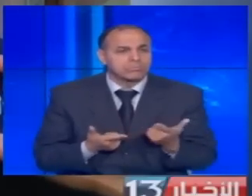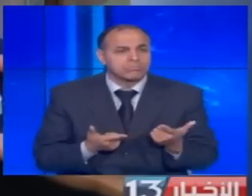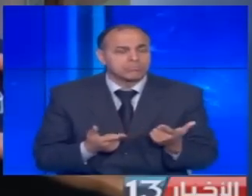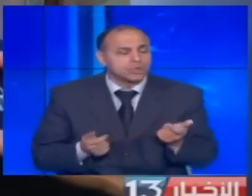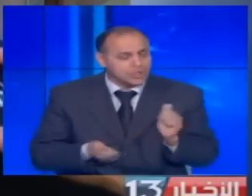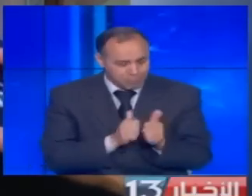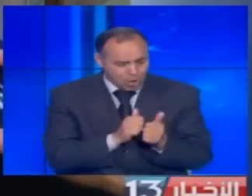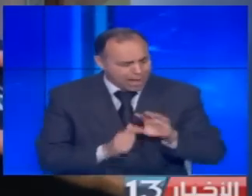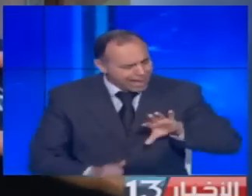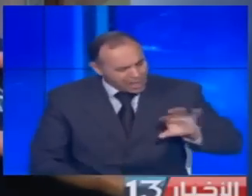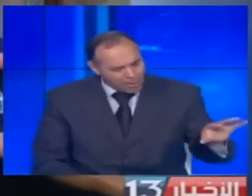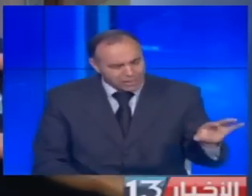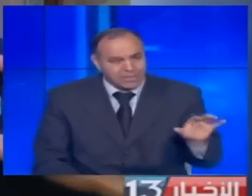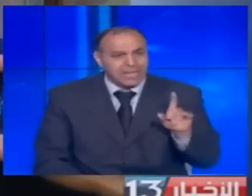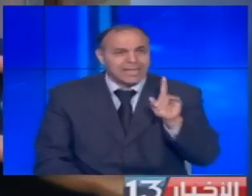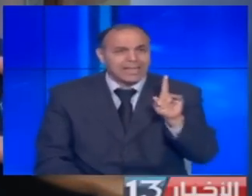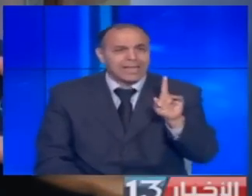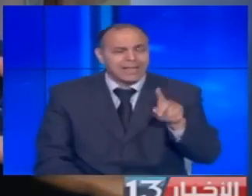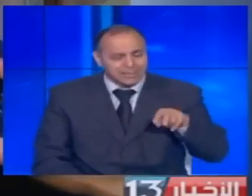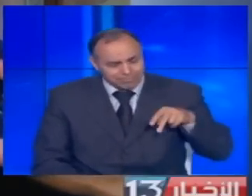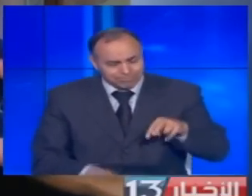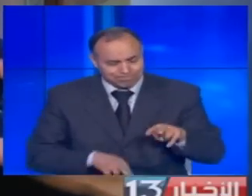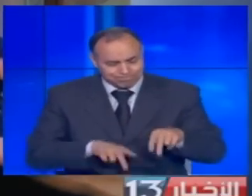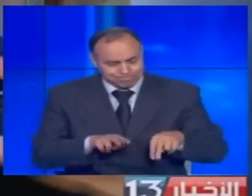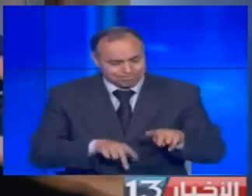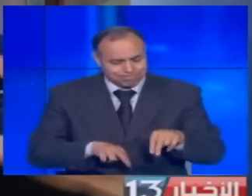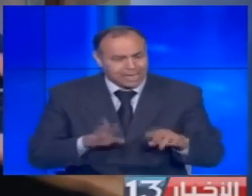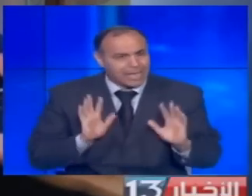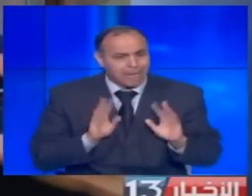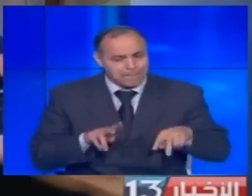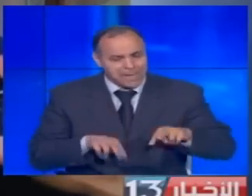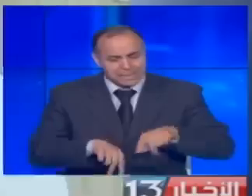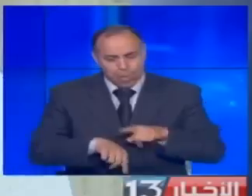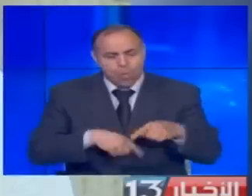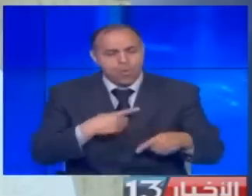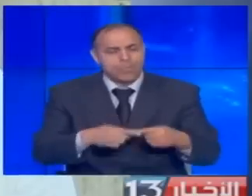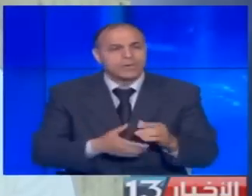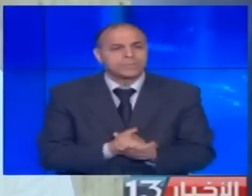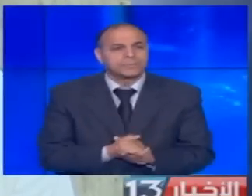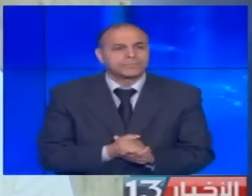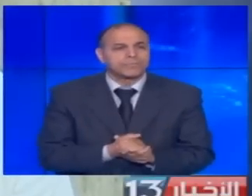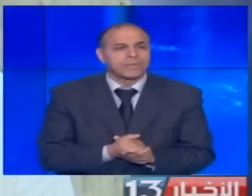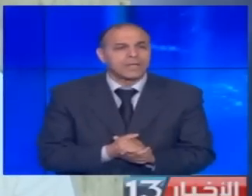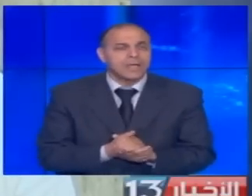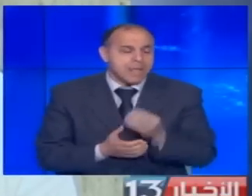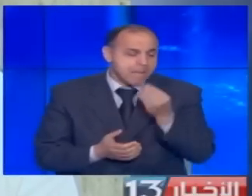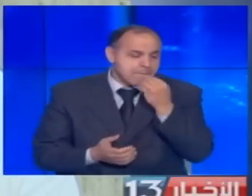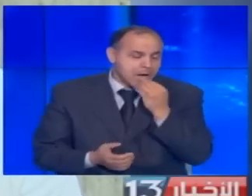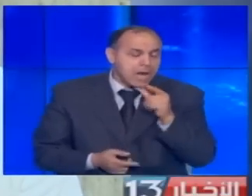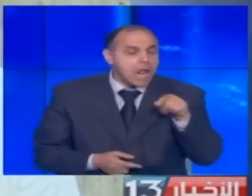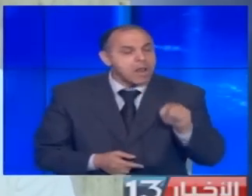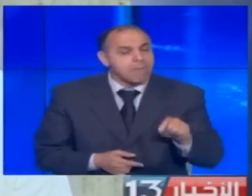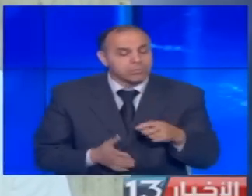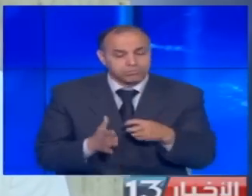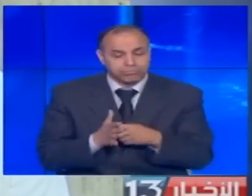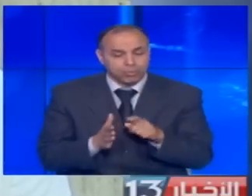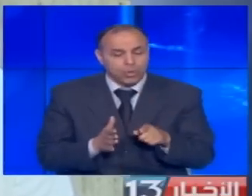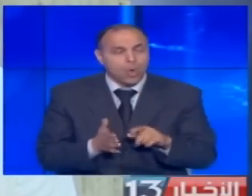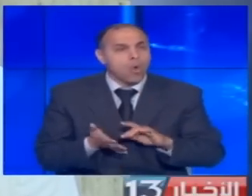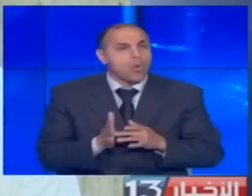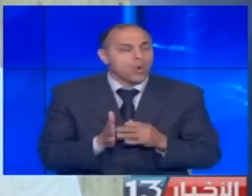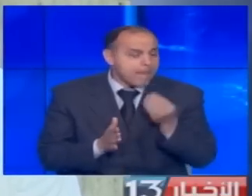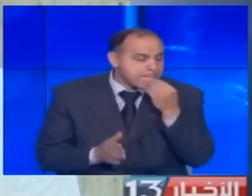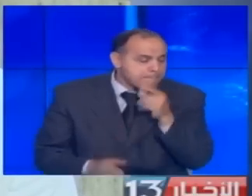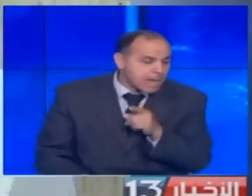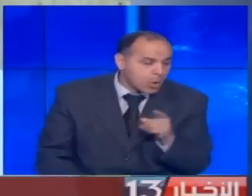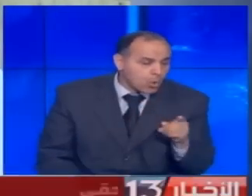سبق نحكي وعليه ولكن حتى بشده على ال يعمل اشياء كل يوم انه تاشيرات اجباري لكل ما انتو جيد